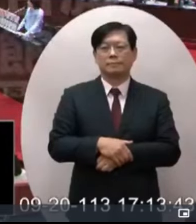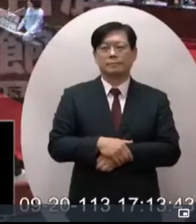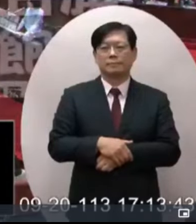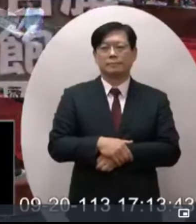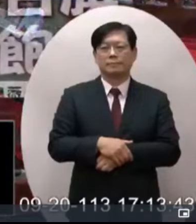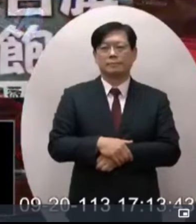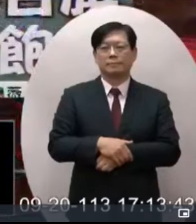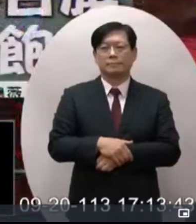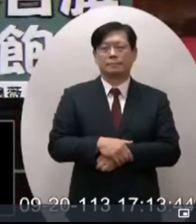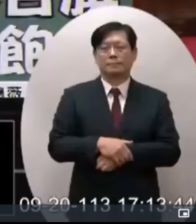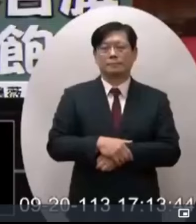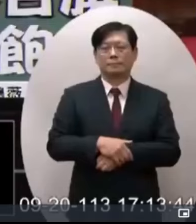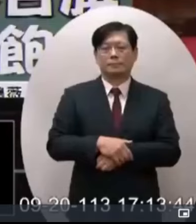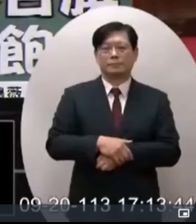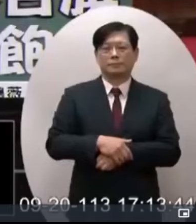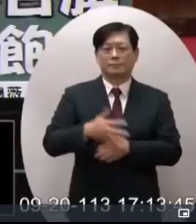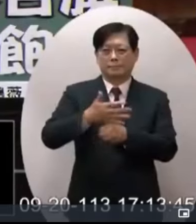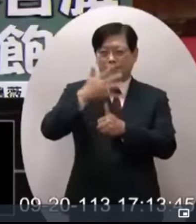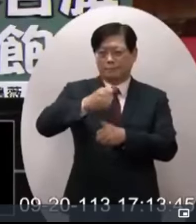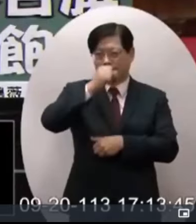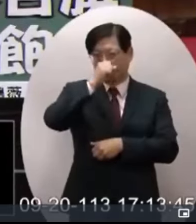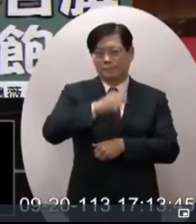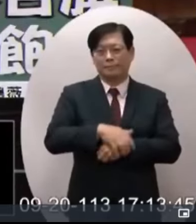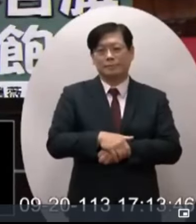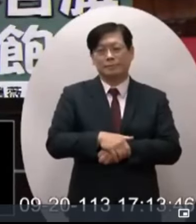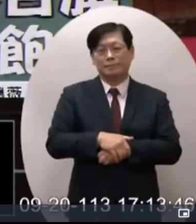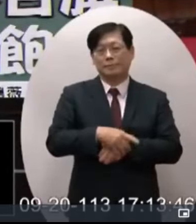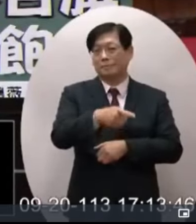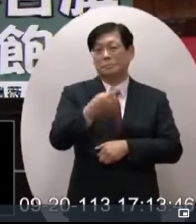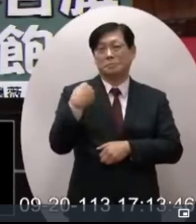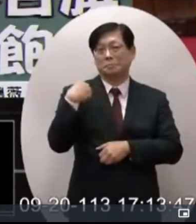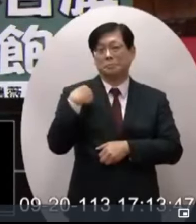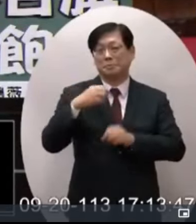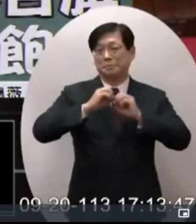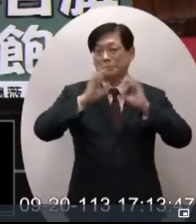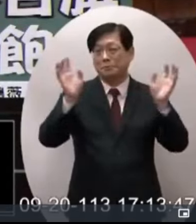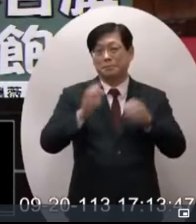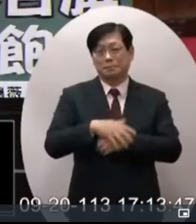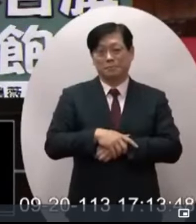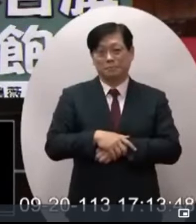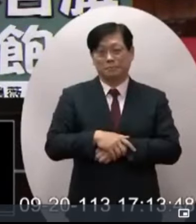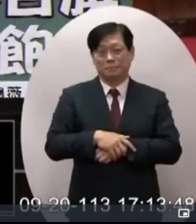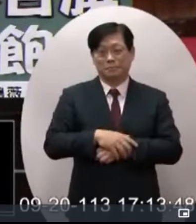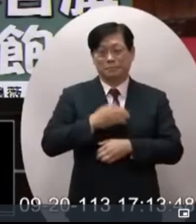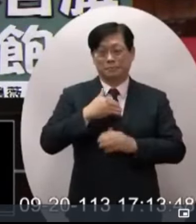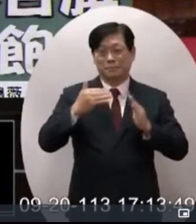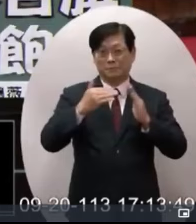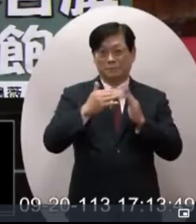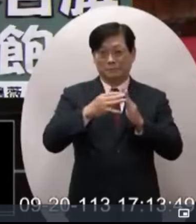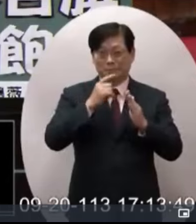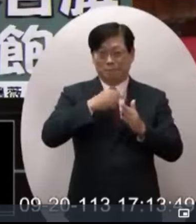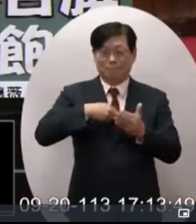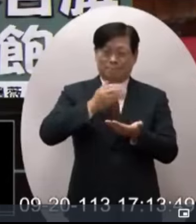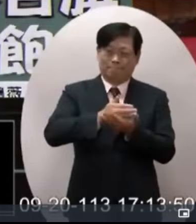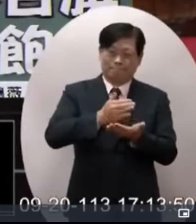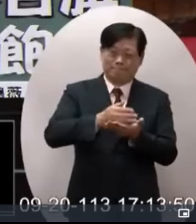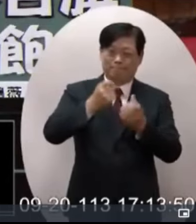啊，委员好， 总裁好，总裁啊， 是。 你们昨天公布的这个打房啊，第七波打